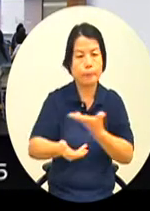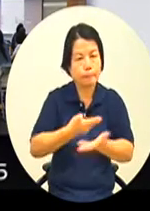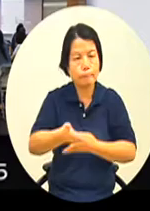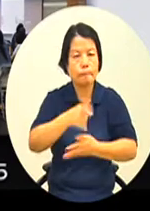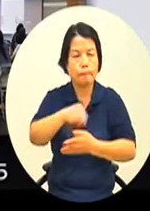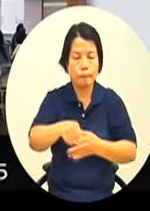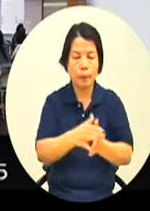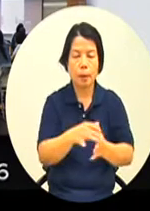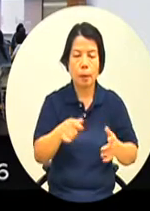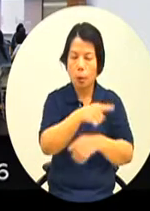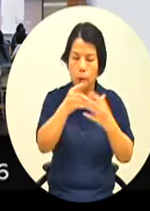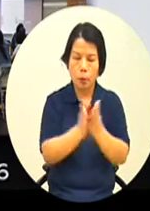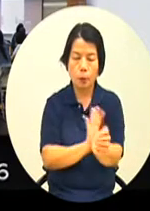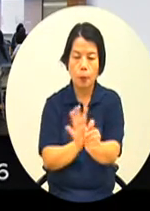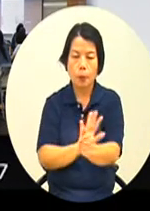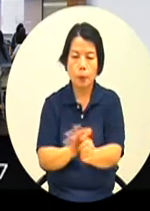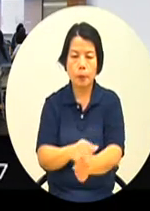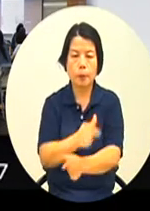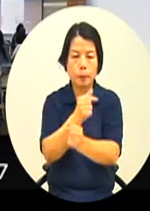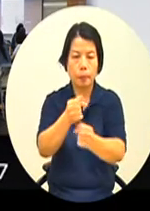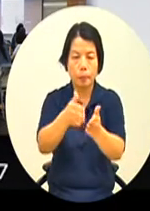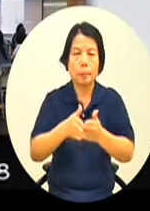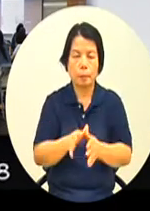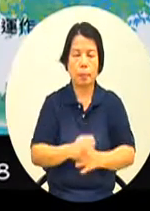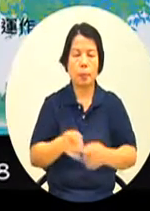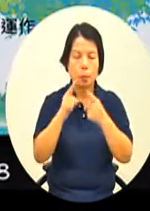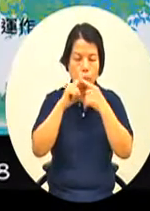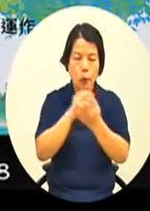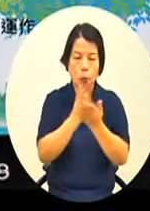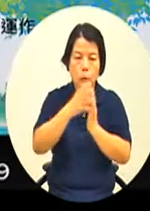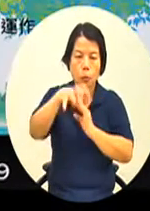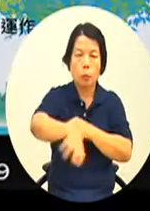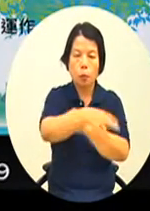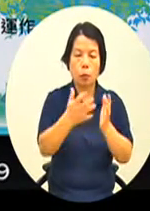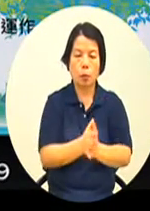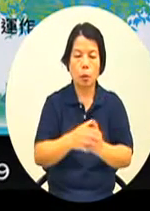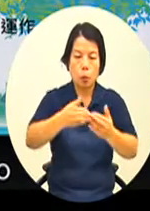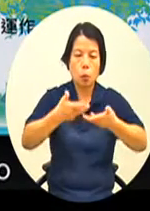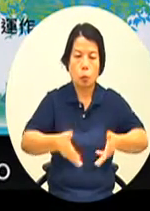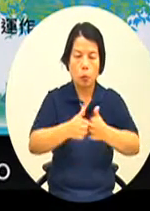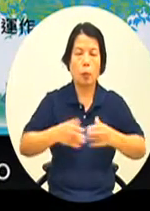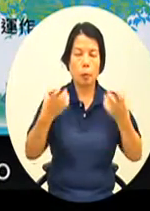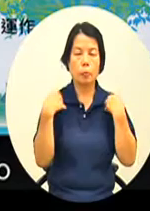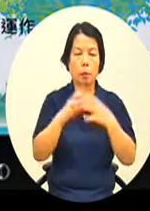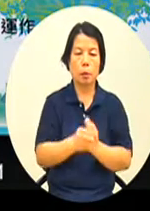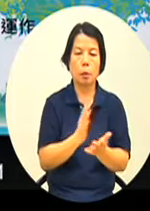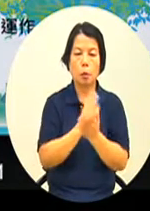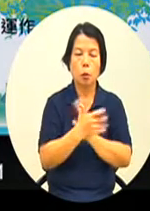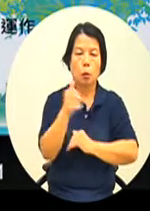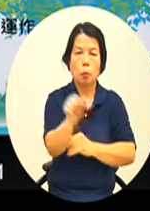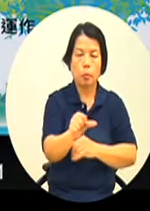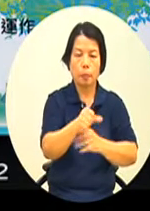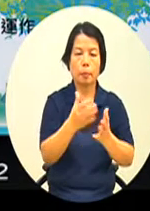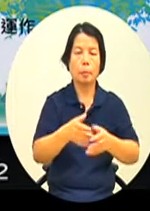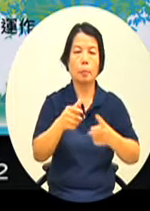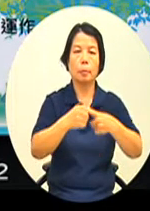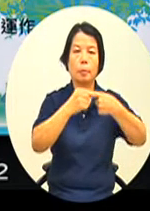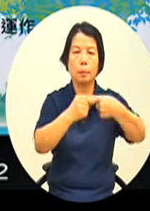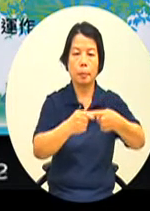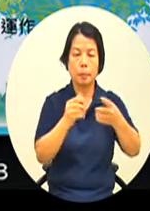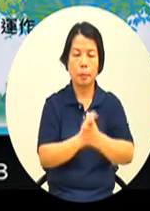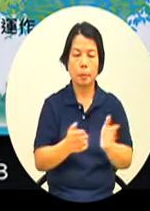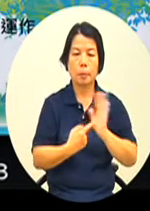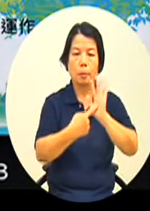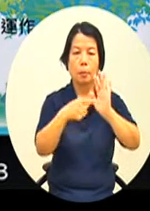处的一个整体服务能力最后秘书处的核心任务总共有5大核心任务包括第一展